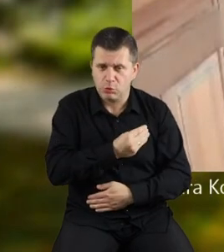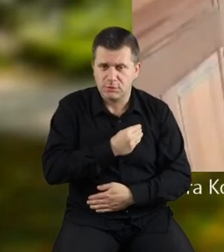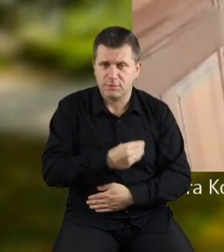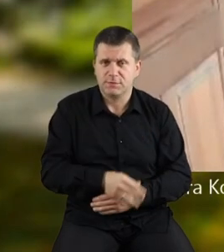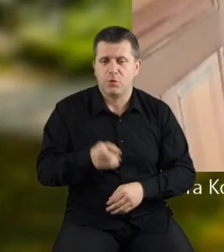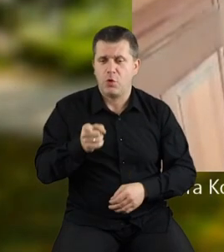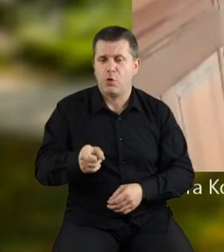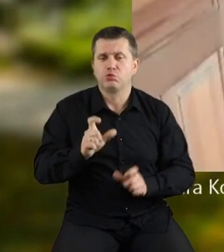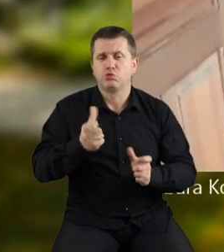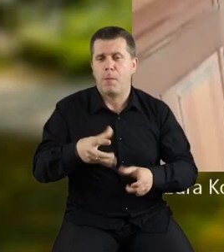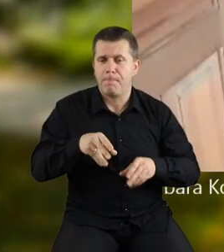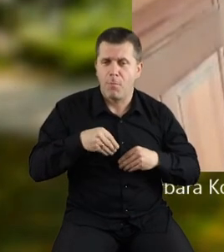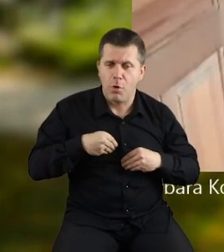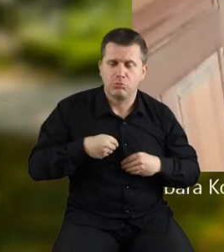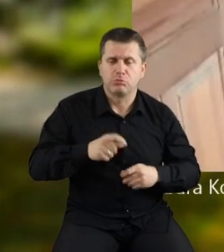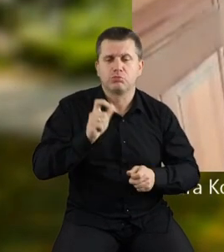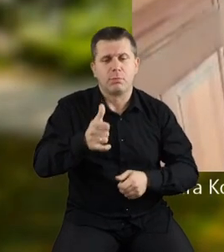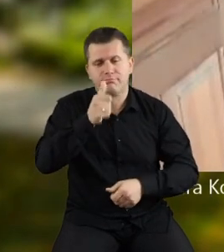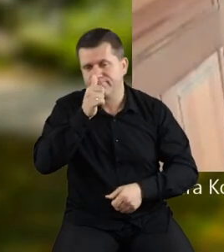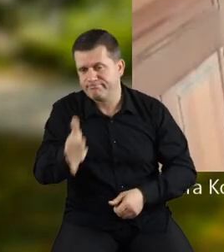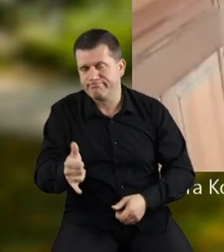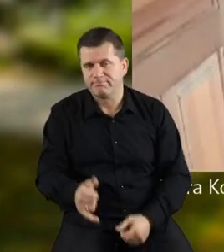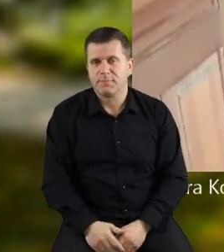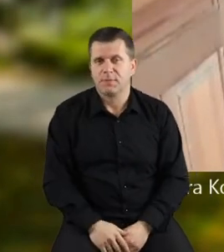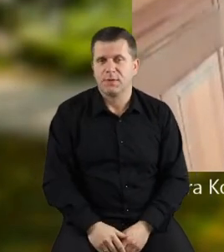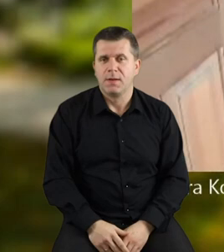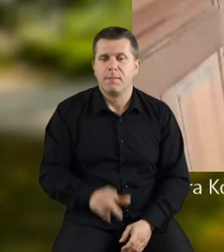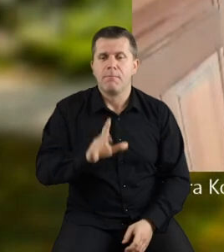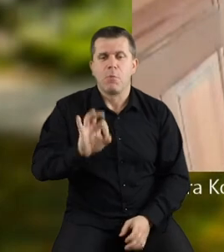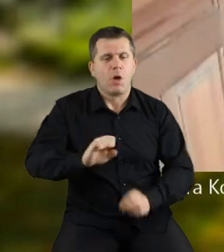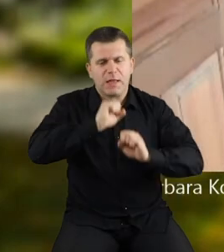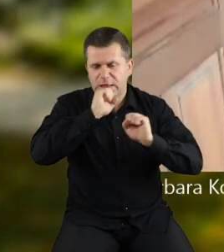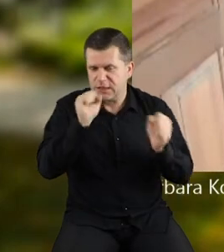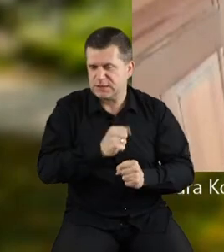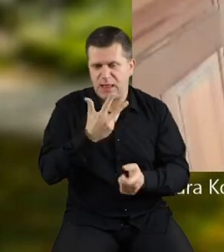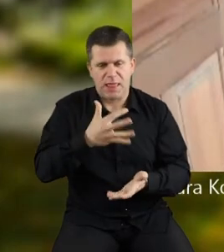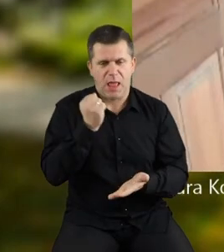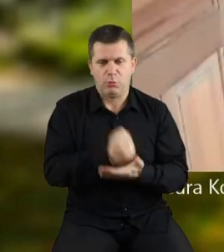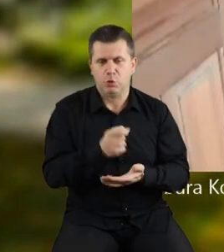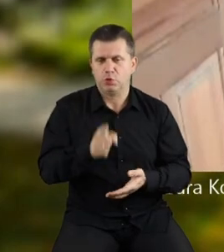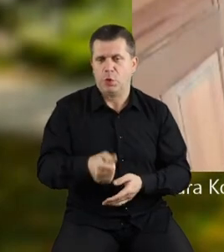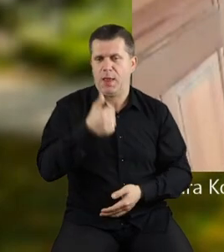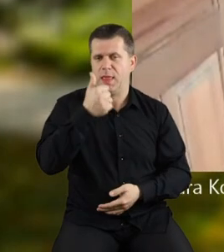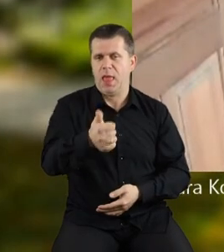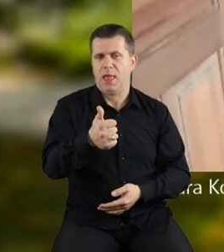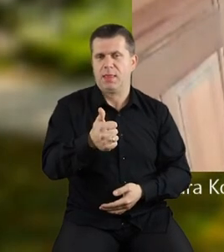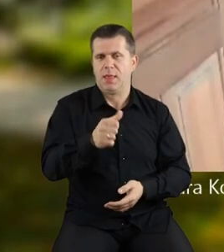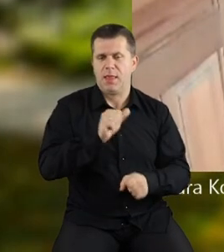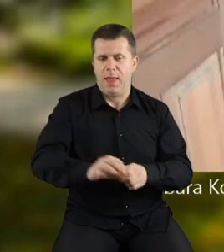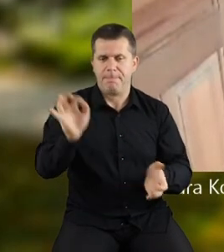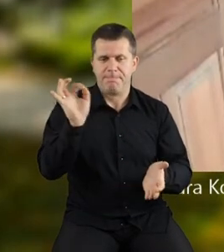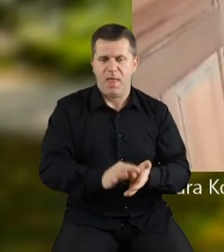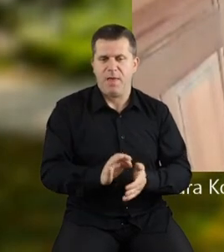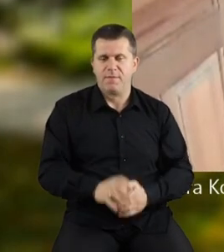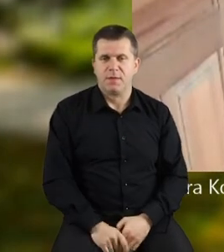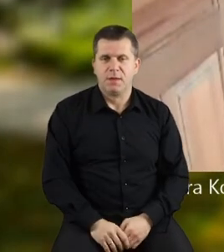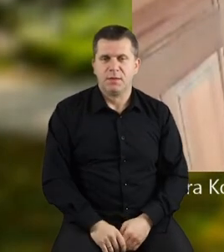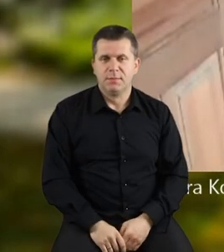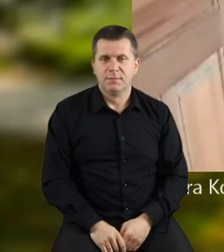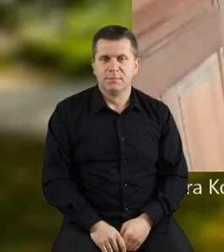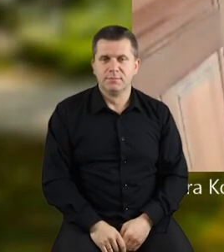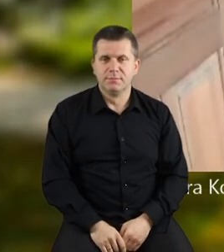uczciwą o tym, co możemy, a czego nie możemy. Bo niczego nie musimy, to jedyne jest